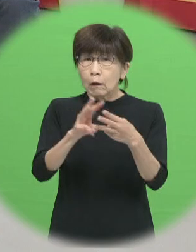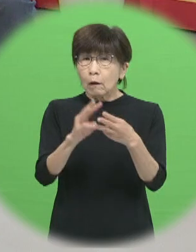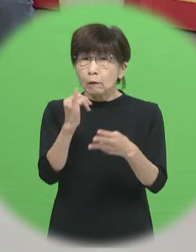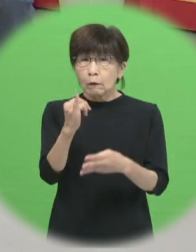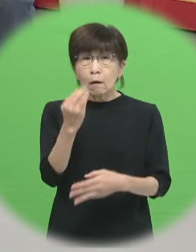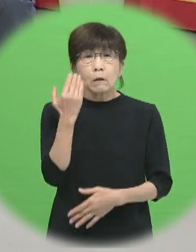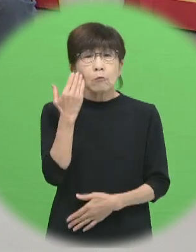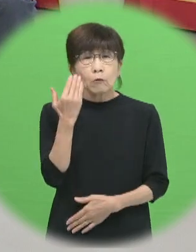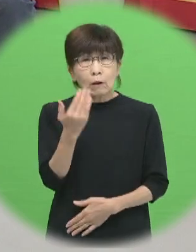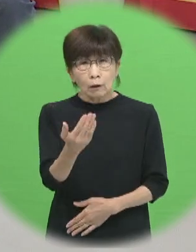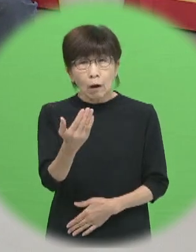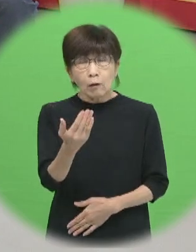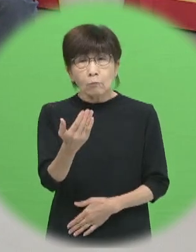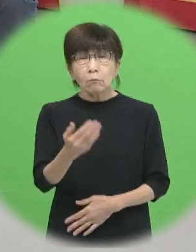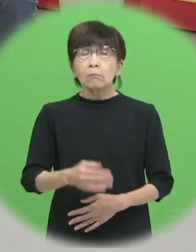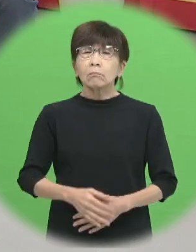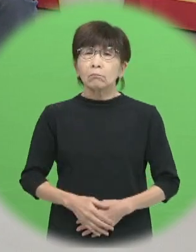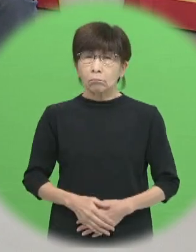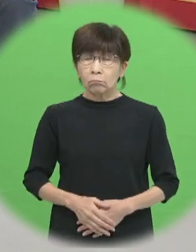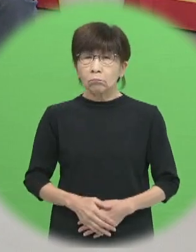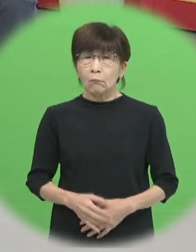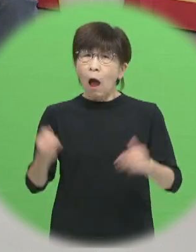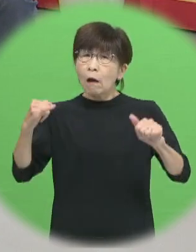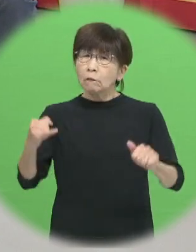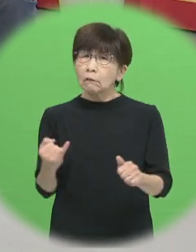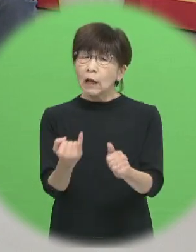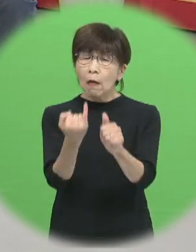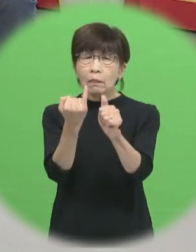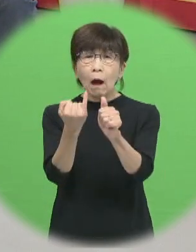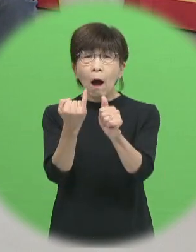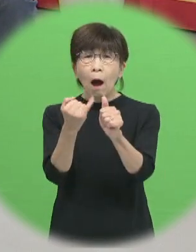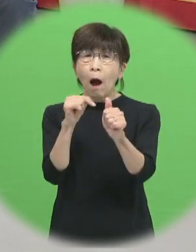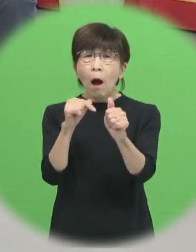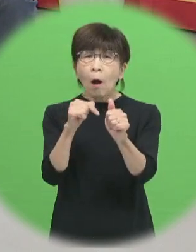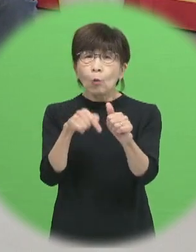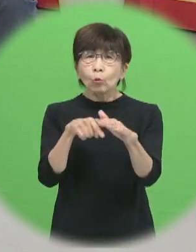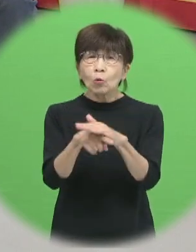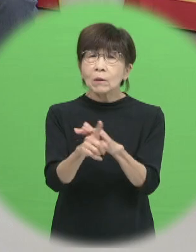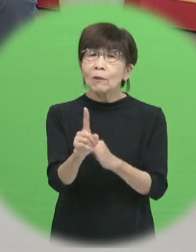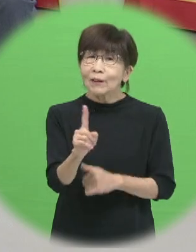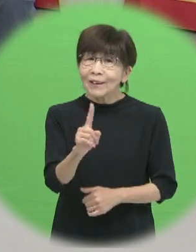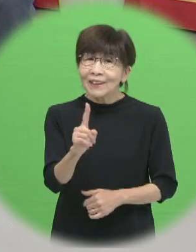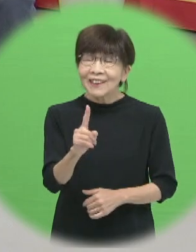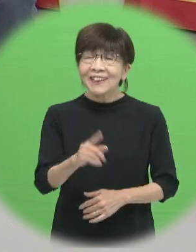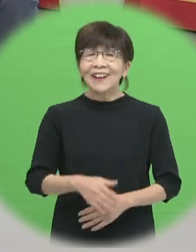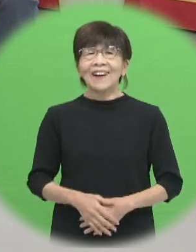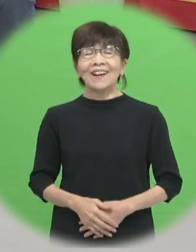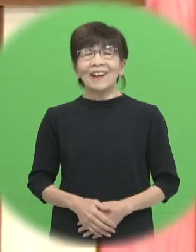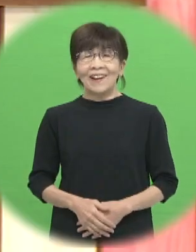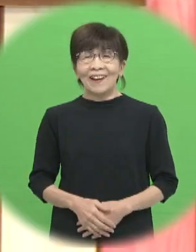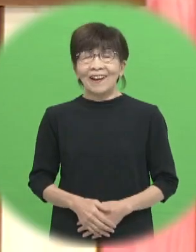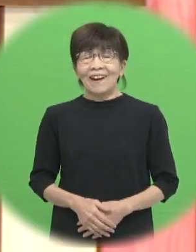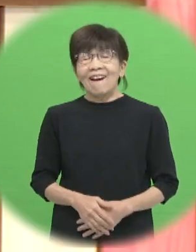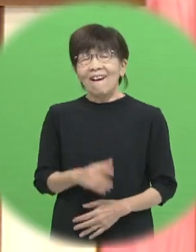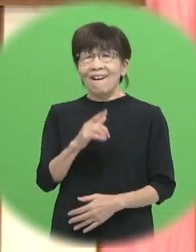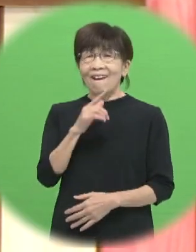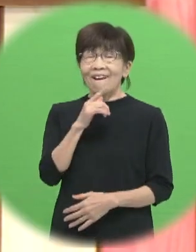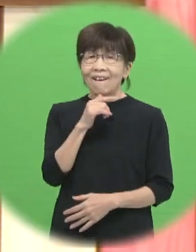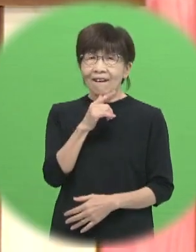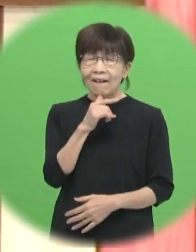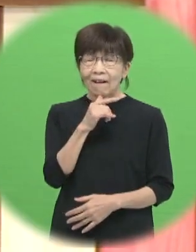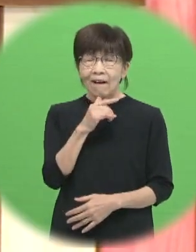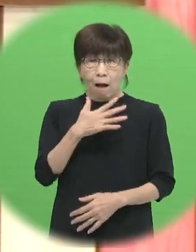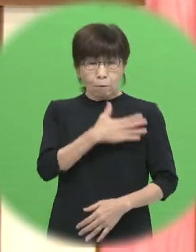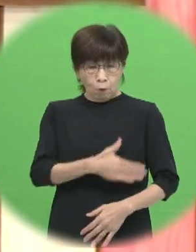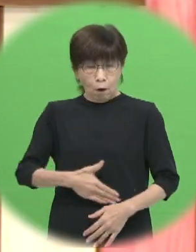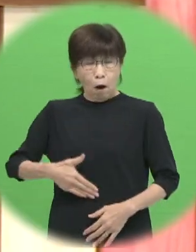ですけれども、はい、そもそもジェンダーという言葉はどういう意味なんでしょうか？うん、 そうですね、身体